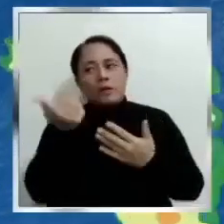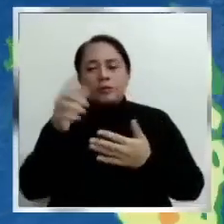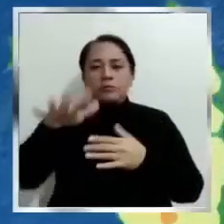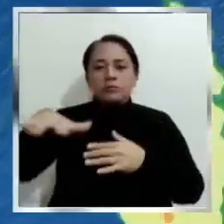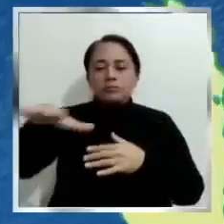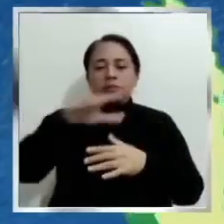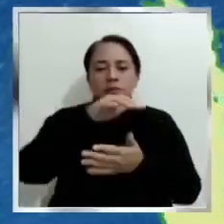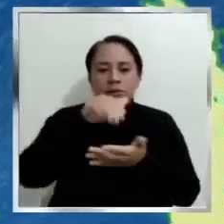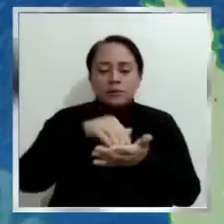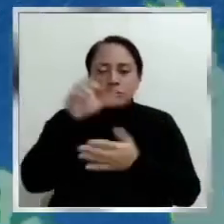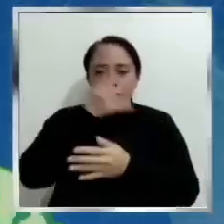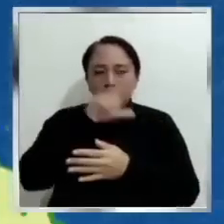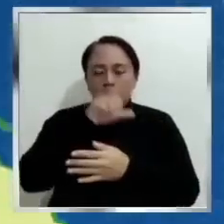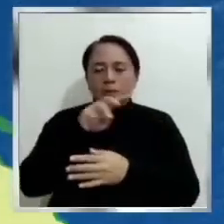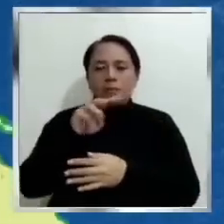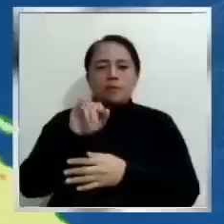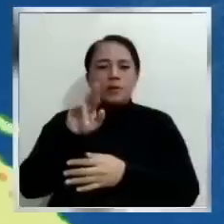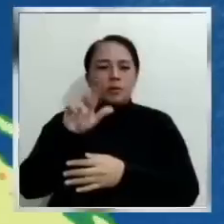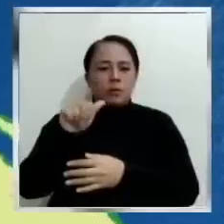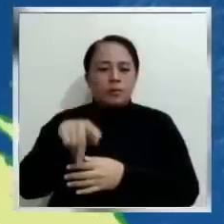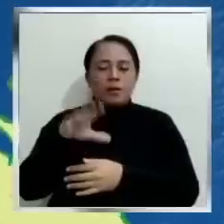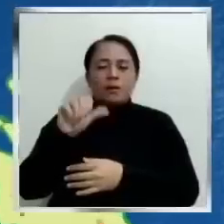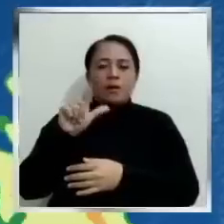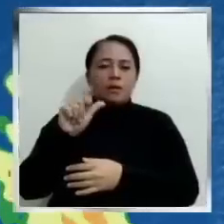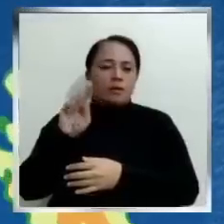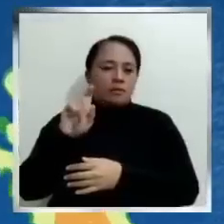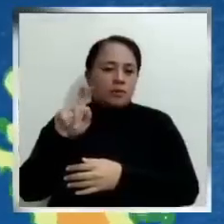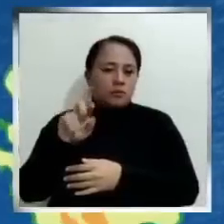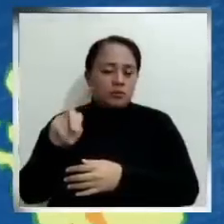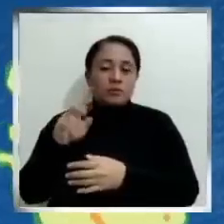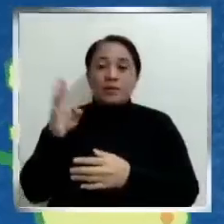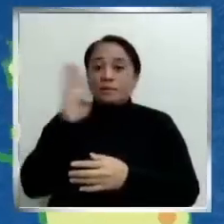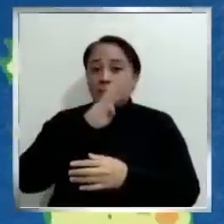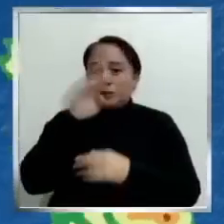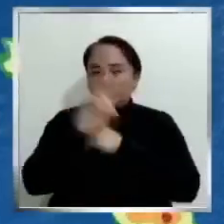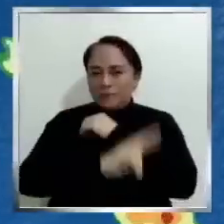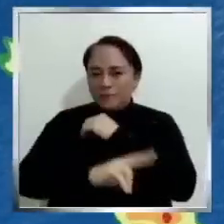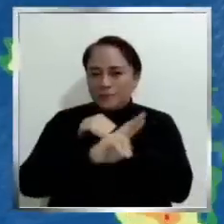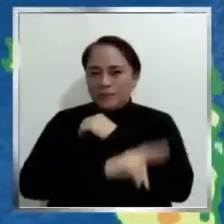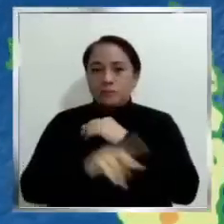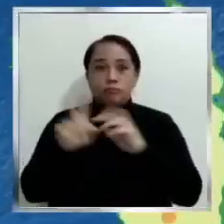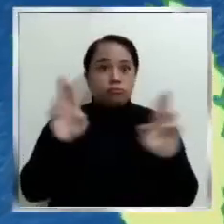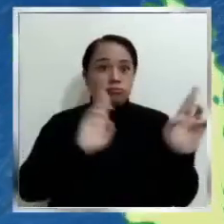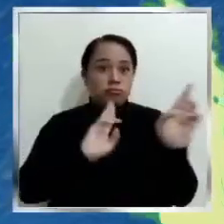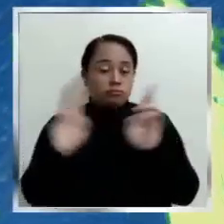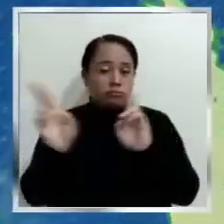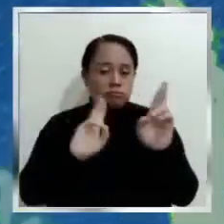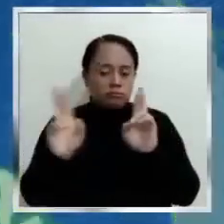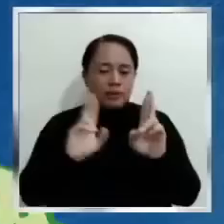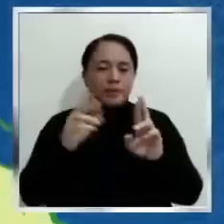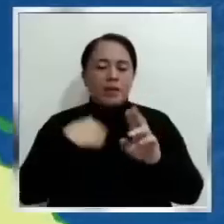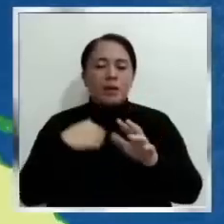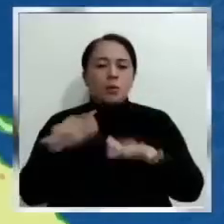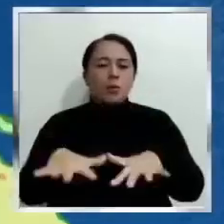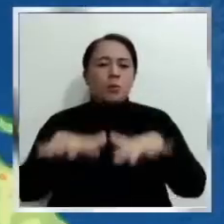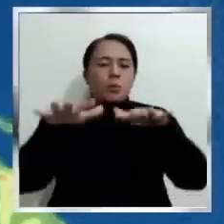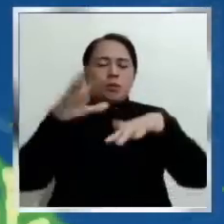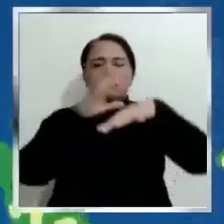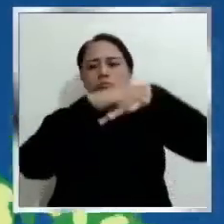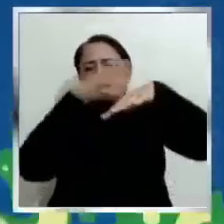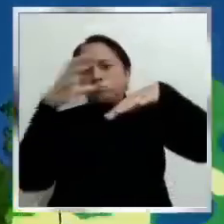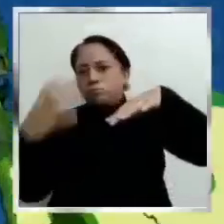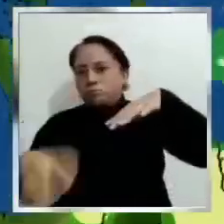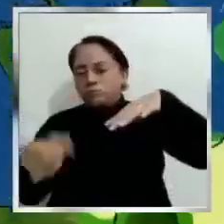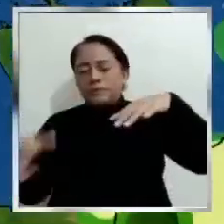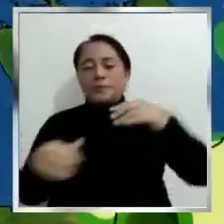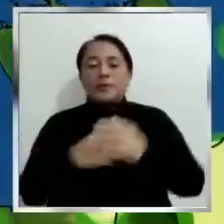Luzon, Mimaropa, Calabarzon at Bicol Region. Kaya maging I am ready sa banta ng baha o pagguho ng lupa. Sa